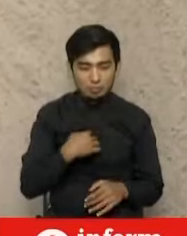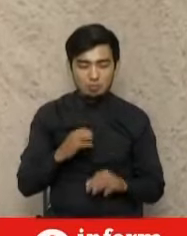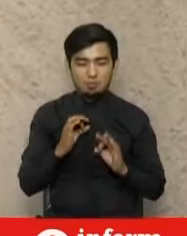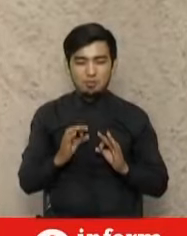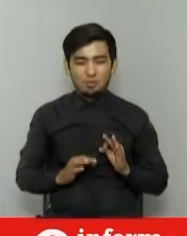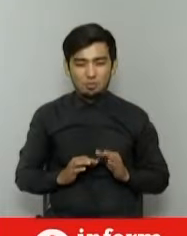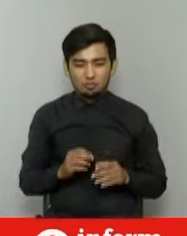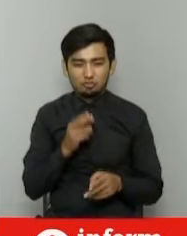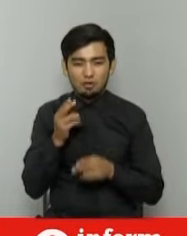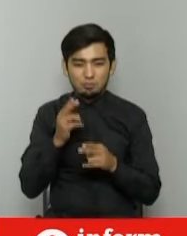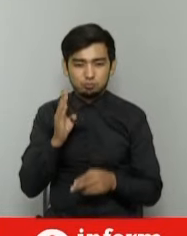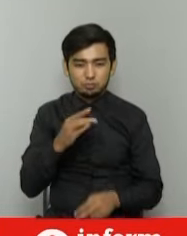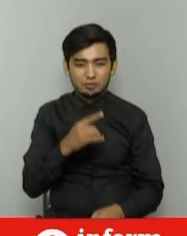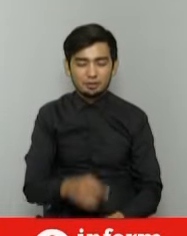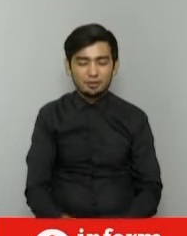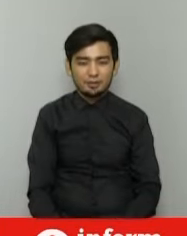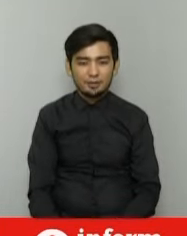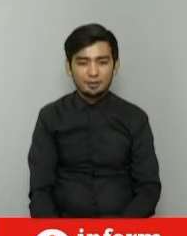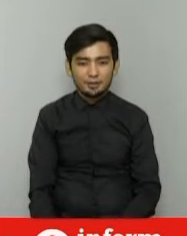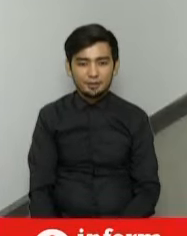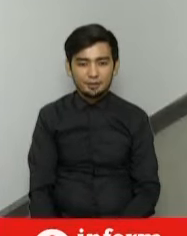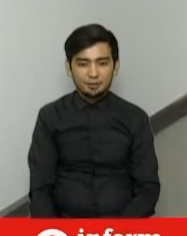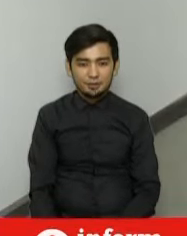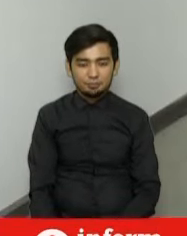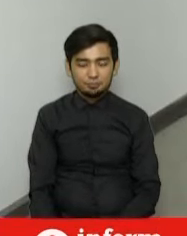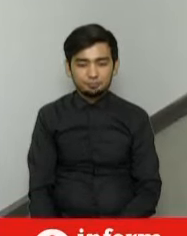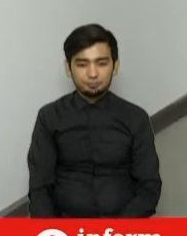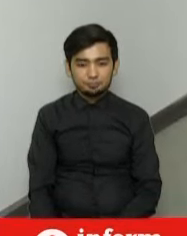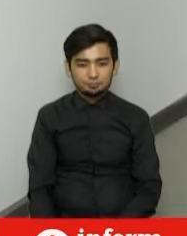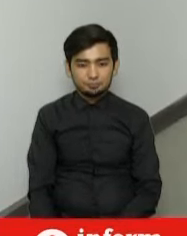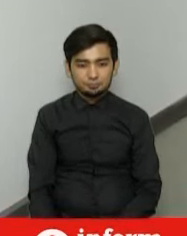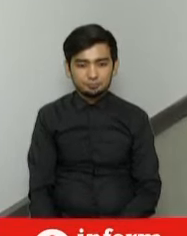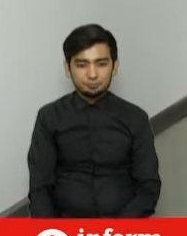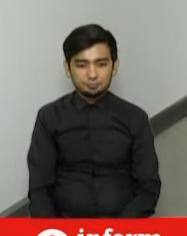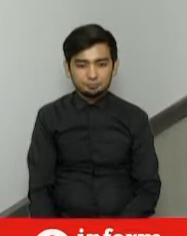шағымданамыз деп отыр. Оразай Нұртайұлы, Влад Шишко, Информбюро, Алматы.